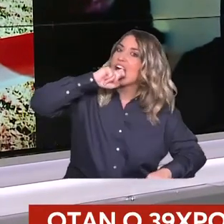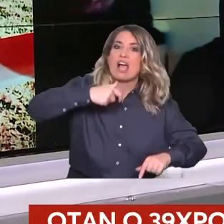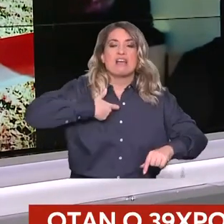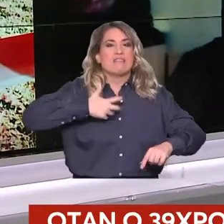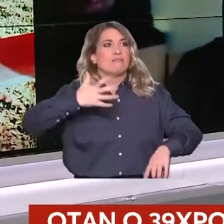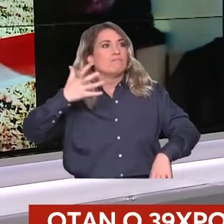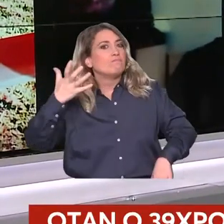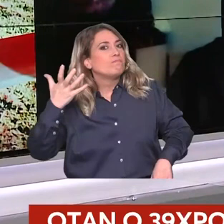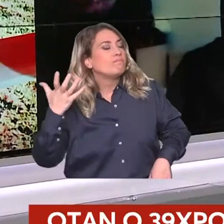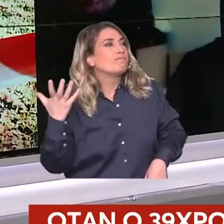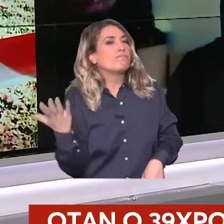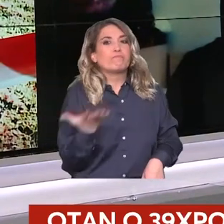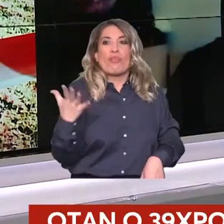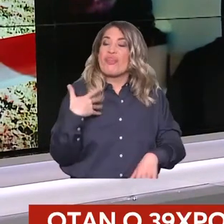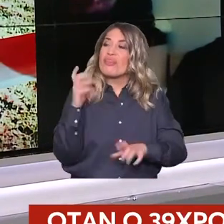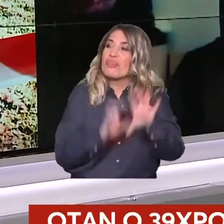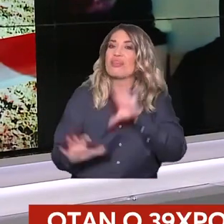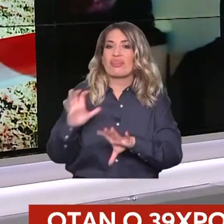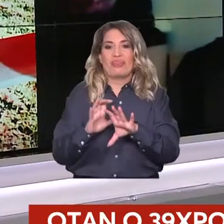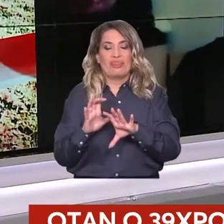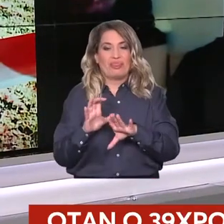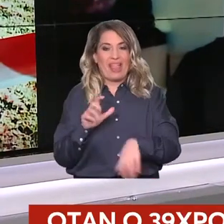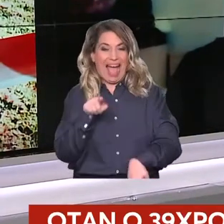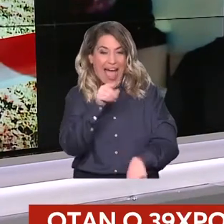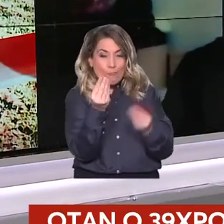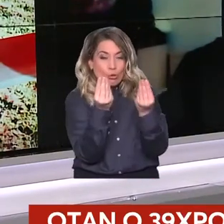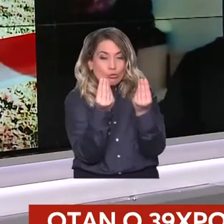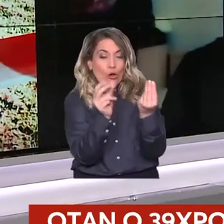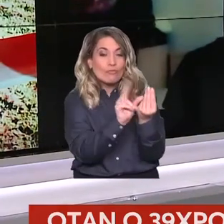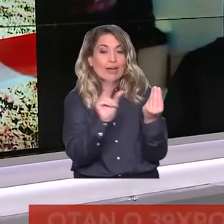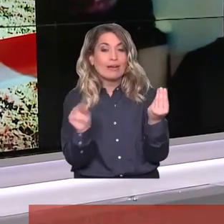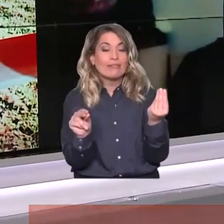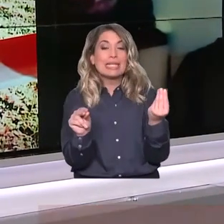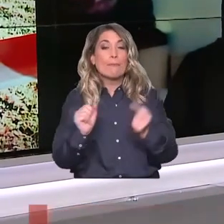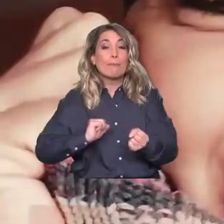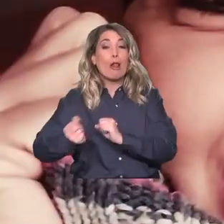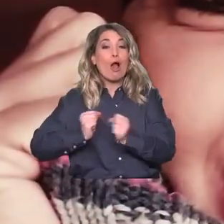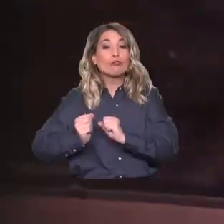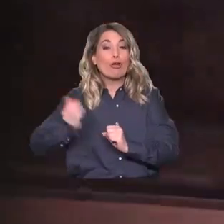Αναγνωστόπουλο. Είναι ακόμα χειρότερος. Πάμε να δούμε το γιατί.